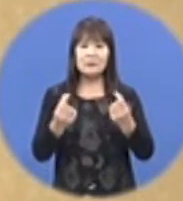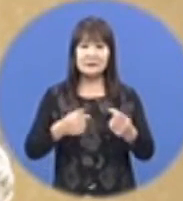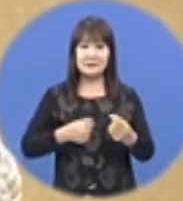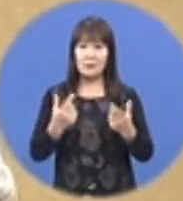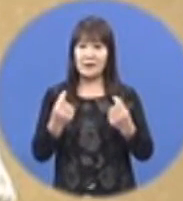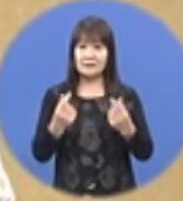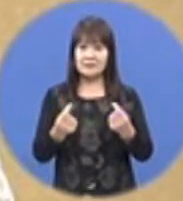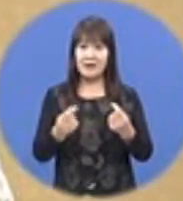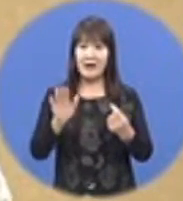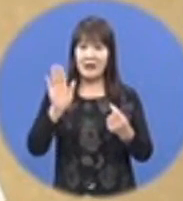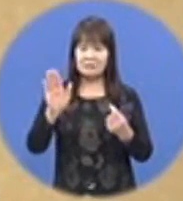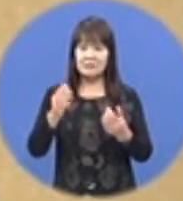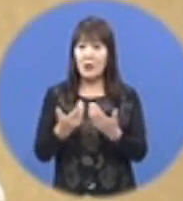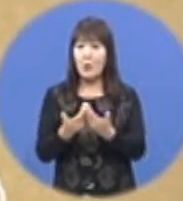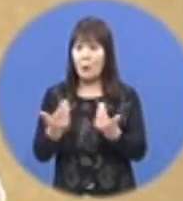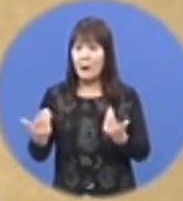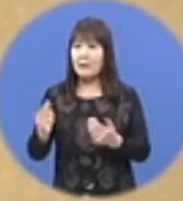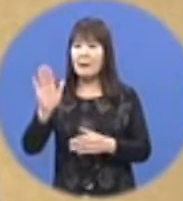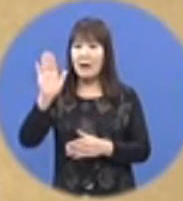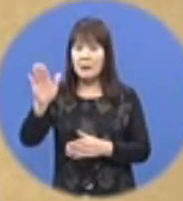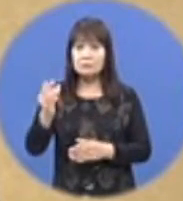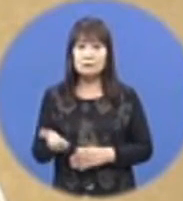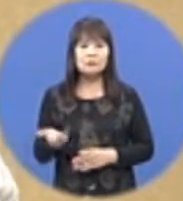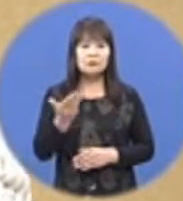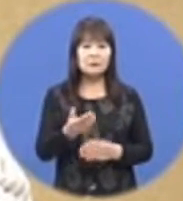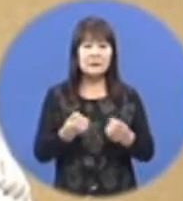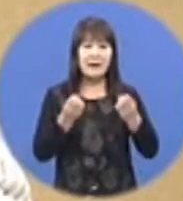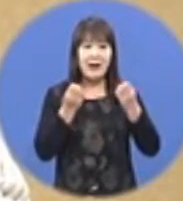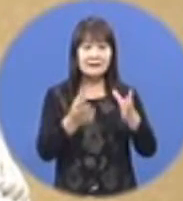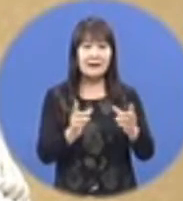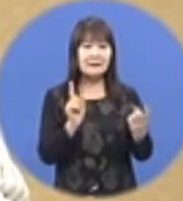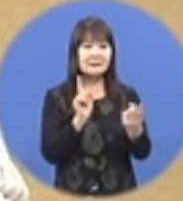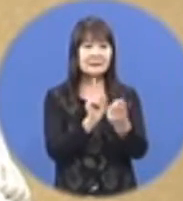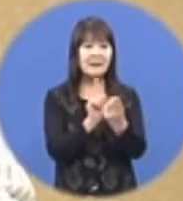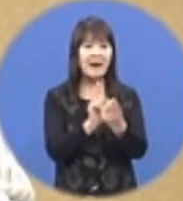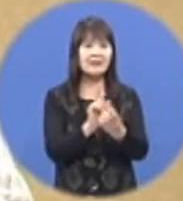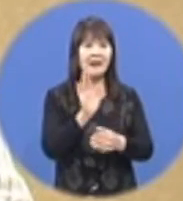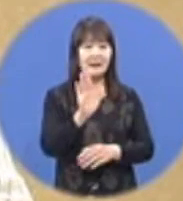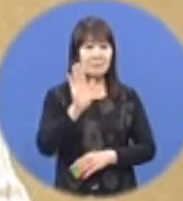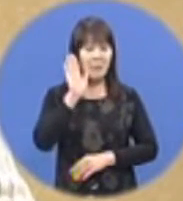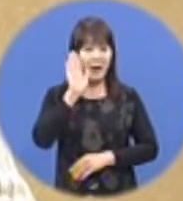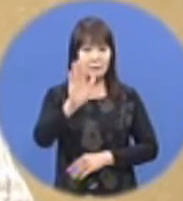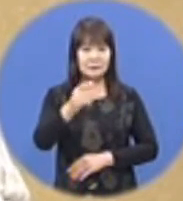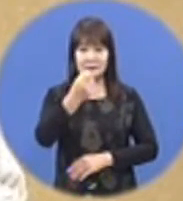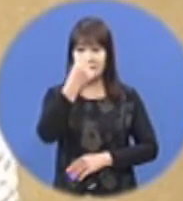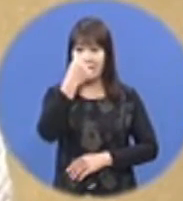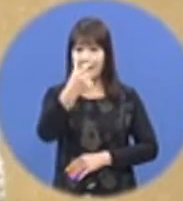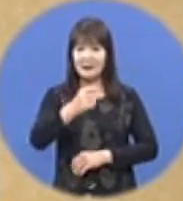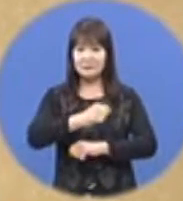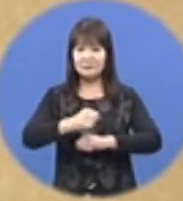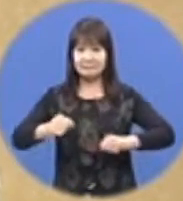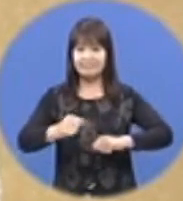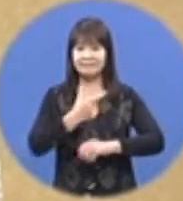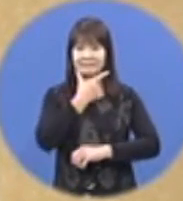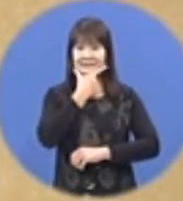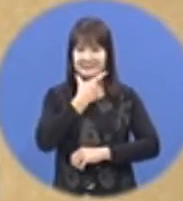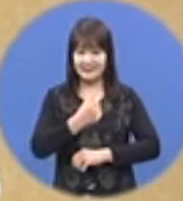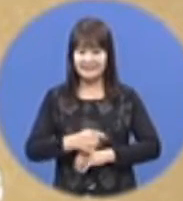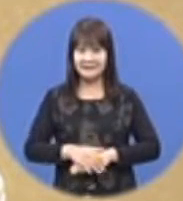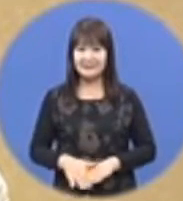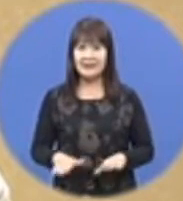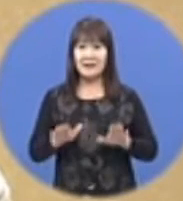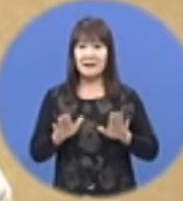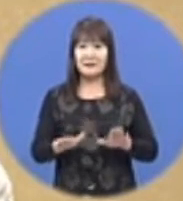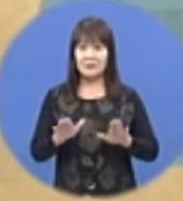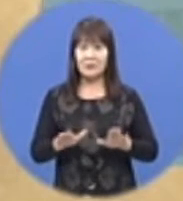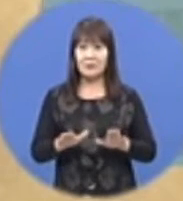ども、別れがあるということは新しい出会いがあります。ね、前向きに明るくいきたいもんですね。さて、今日のリポーターをご